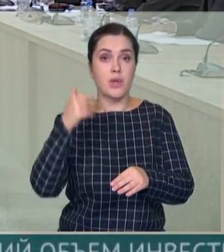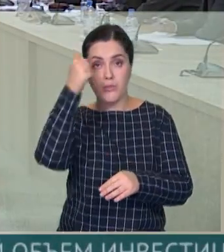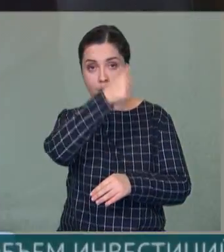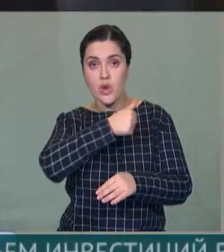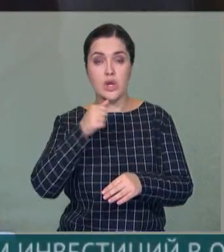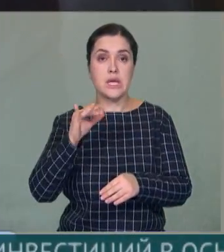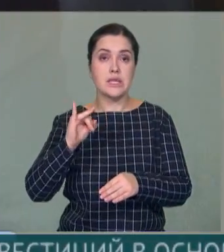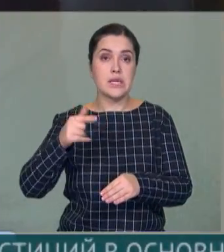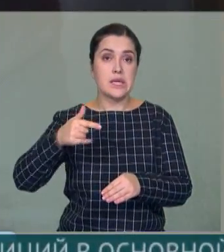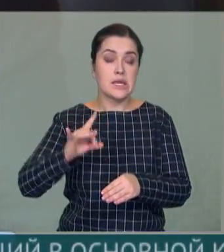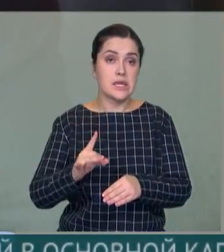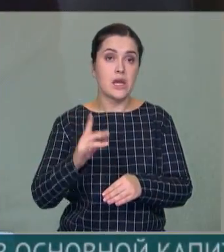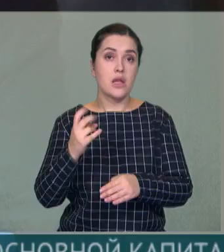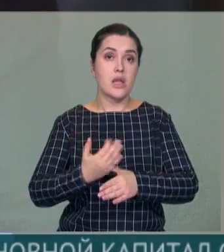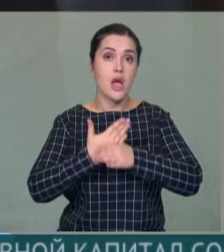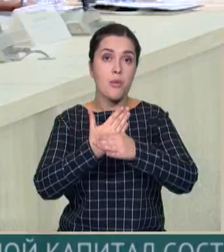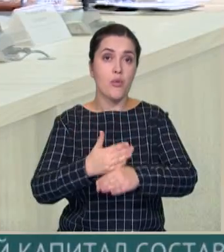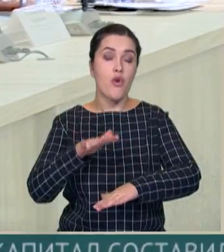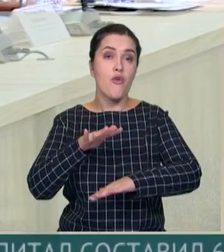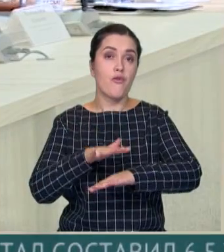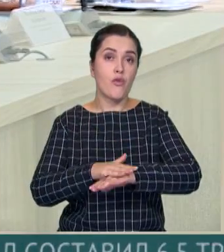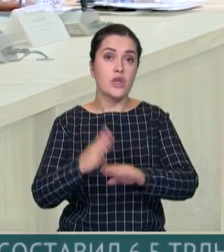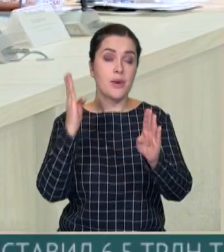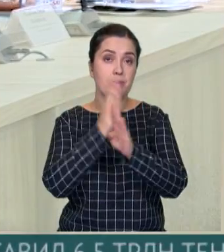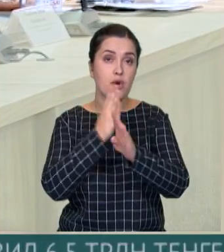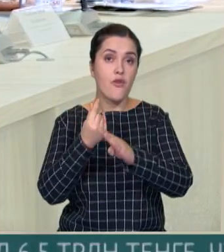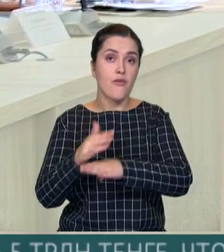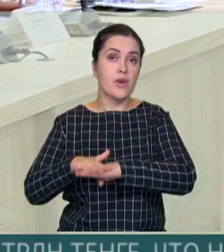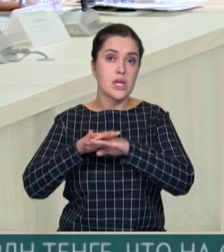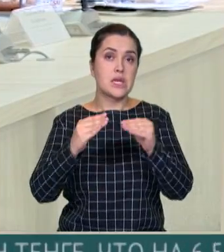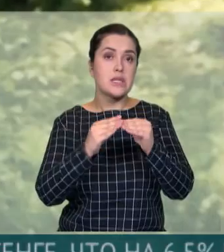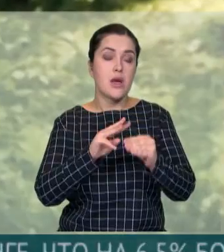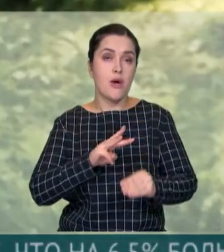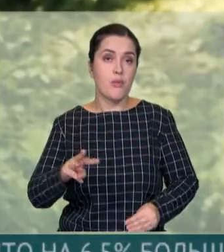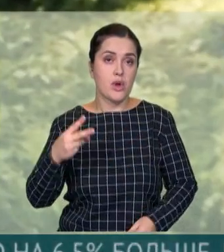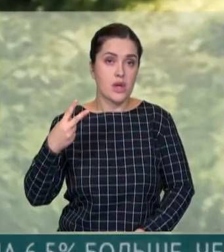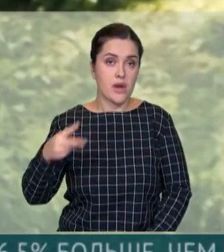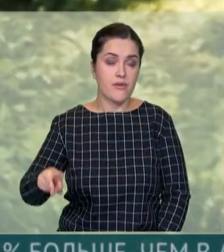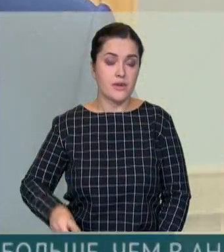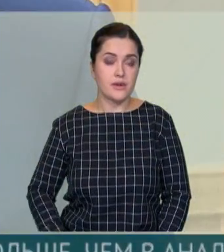2025 году. На поддержку проекта фонд дикой природы выделит 10 миллионов евро.